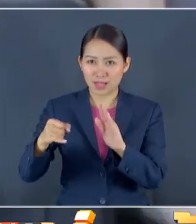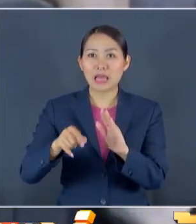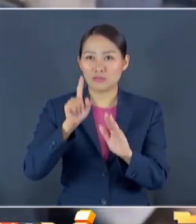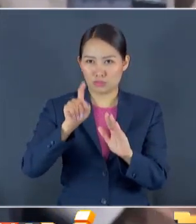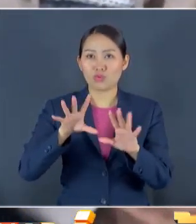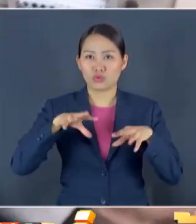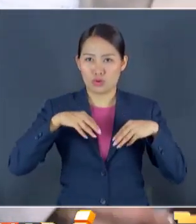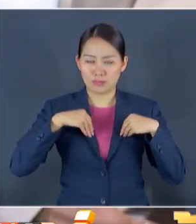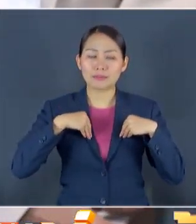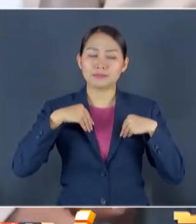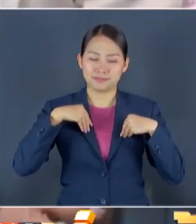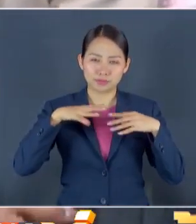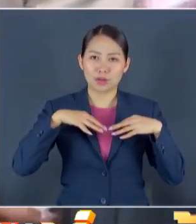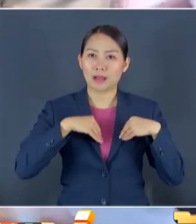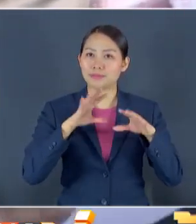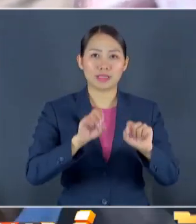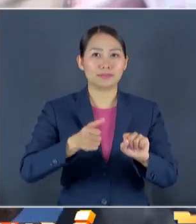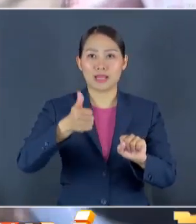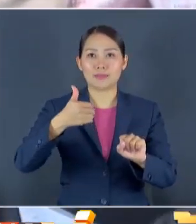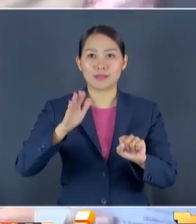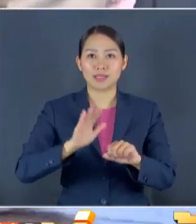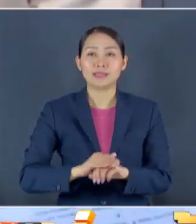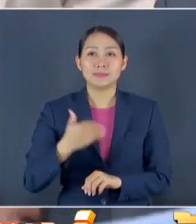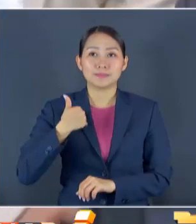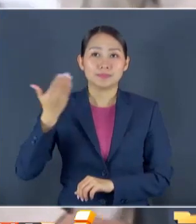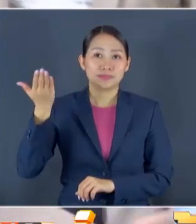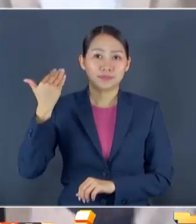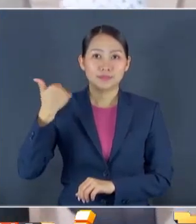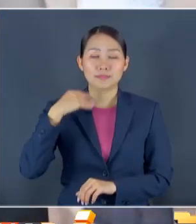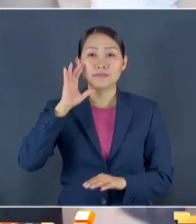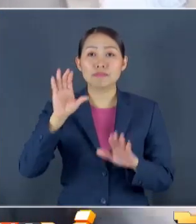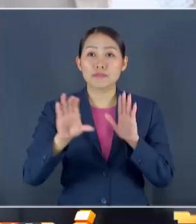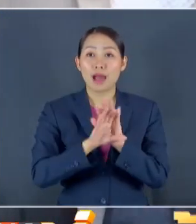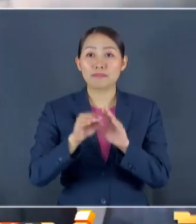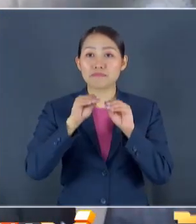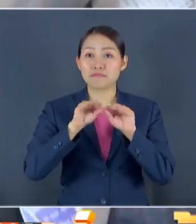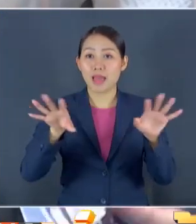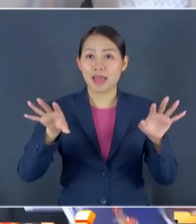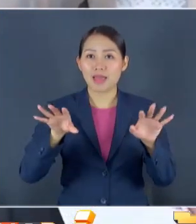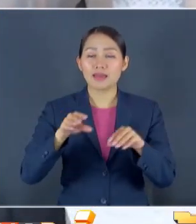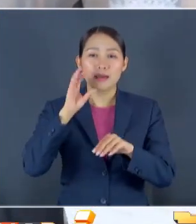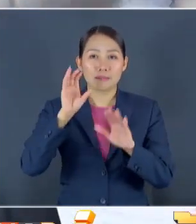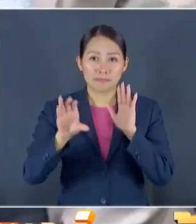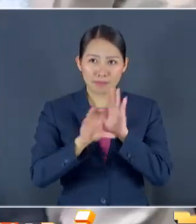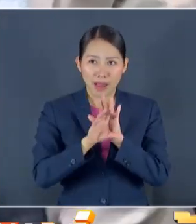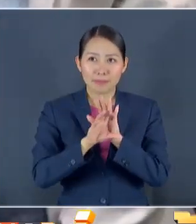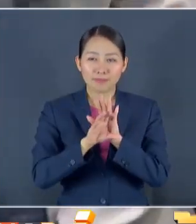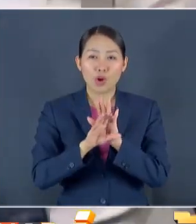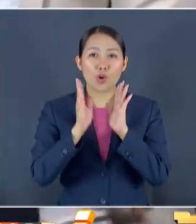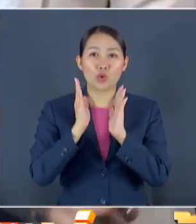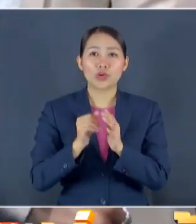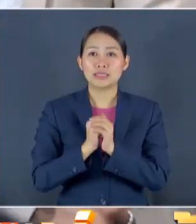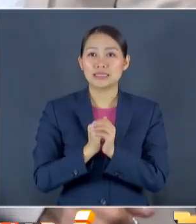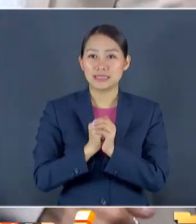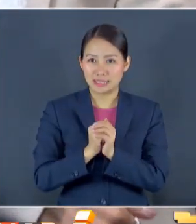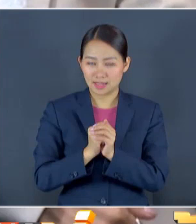พรรคประชาธิปัตย์ซึ่งในภาพนั้นเนี่ยปรากฏภาพเฮียเก้าและภาคเอกชนจีนอยู่ในเฟรมภาพเดียวกันด้วยคุ